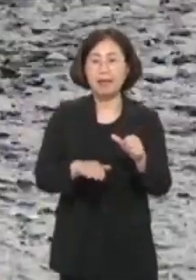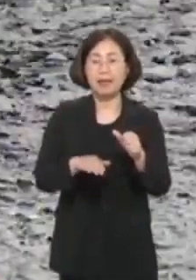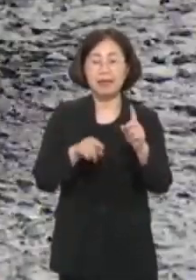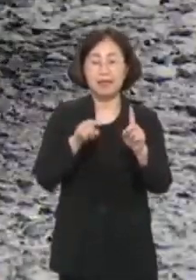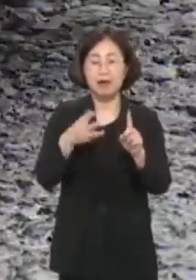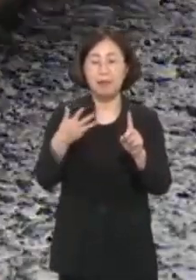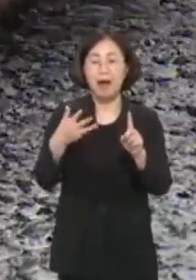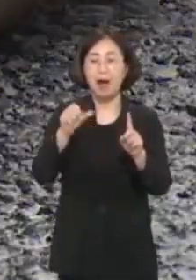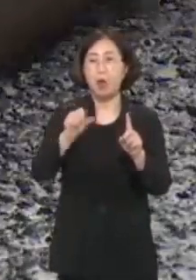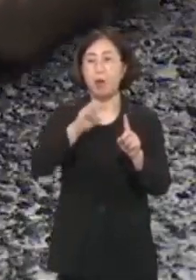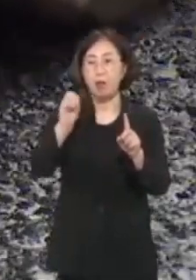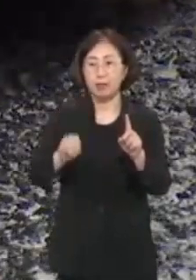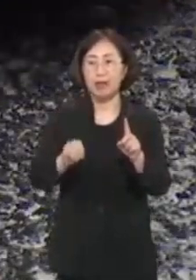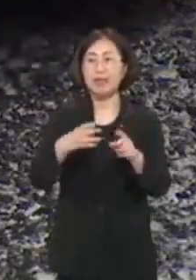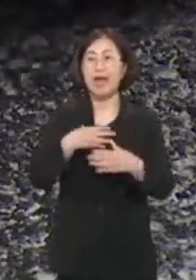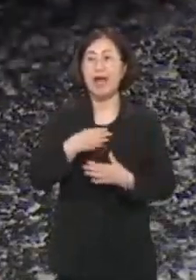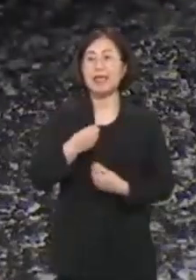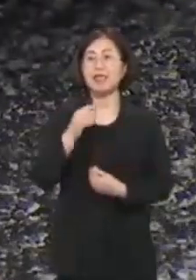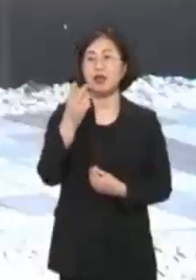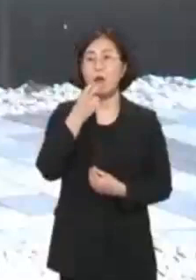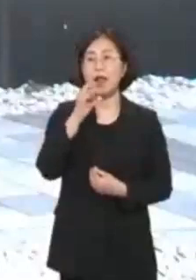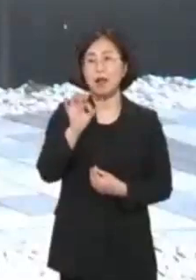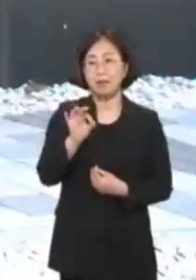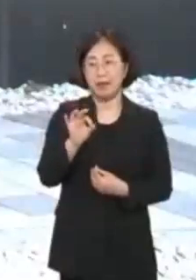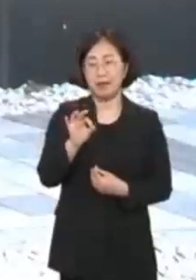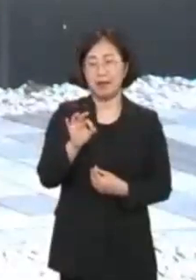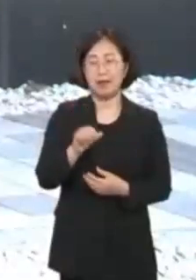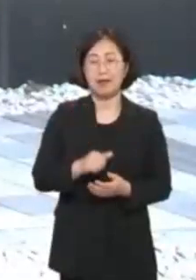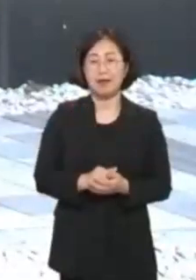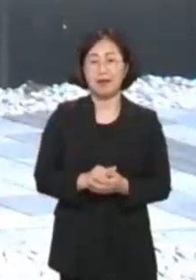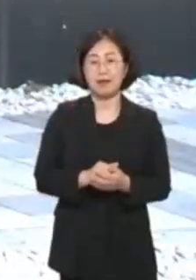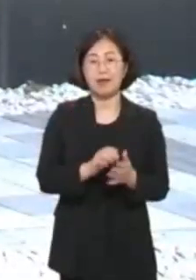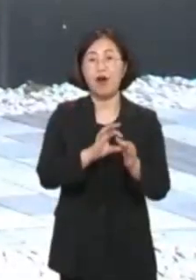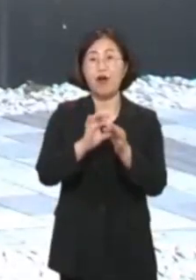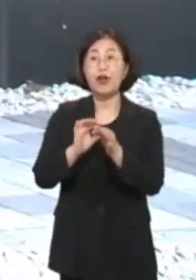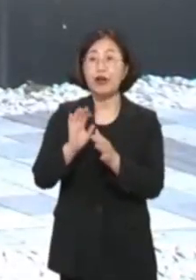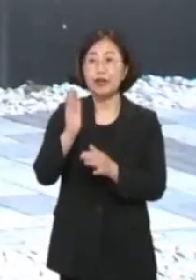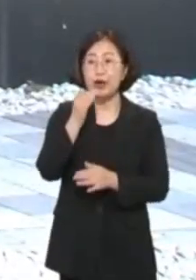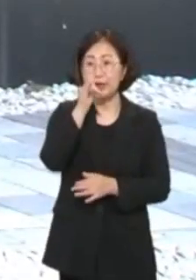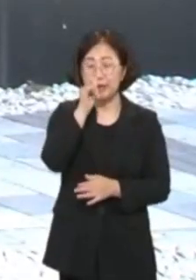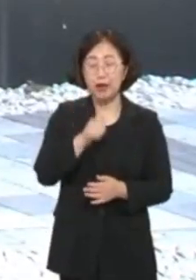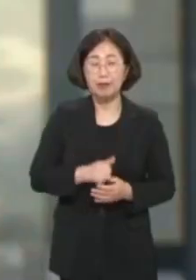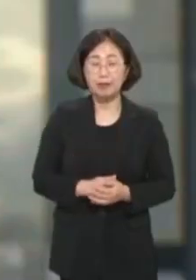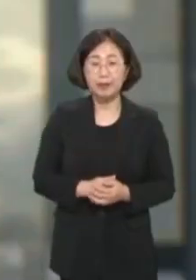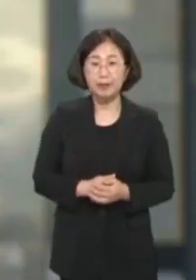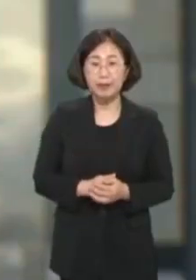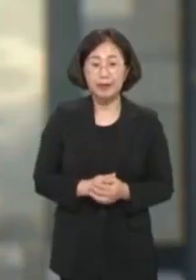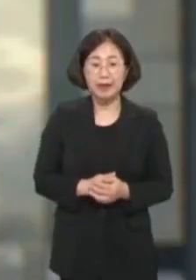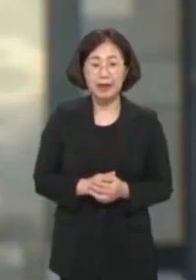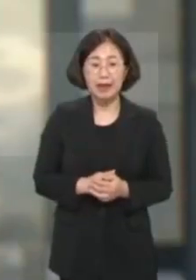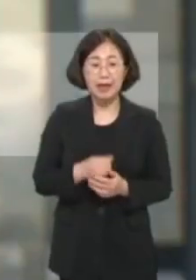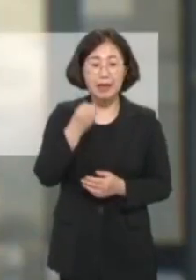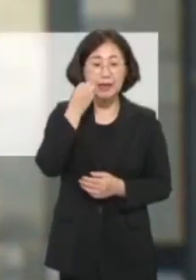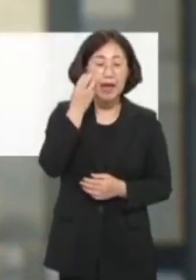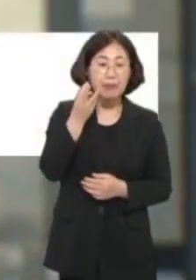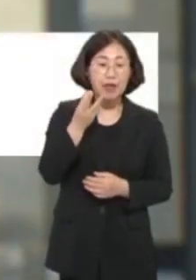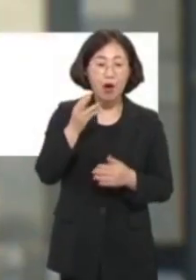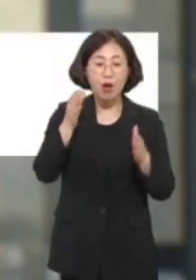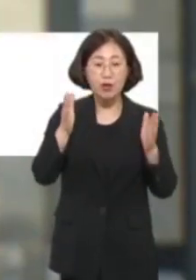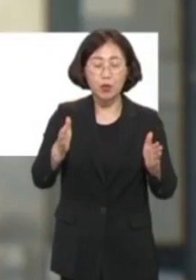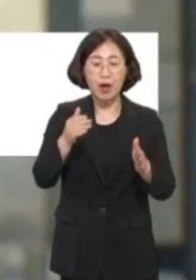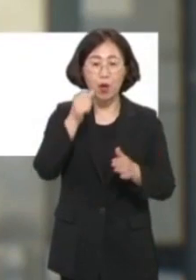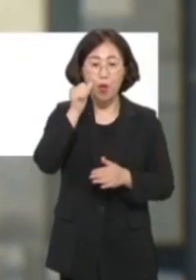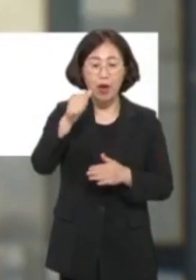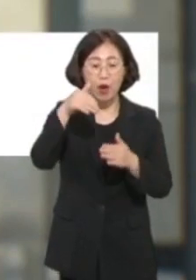규모에서는 제대로 안전 유도원 한 명 세우기 어렵다고 업계는 한결같이 말합니다. 3개월짜리 공사나